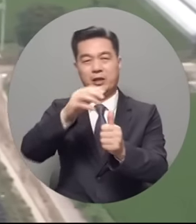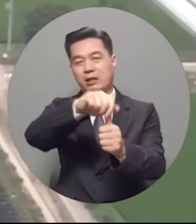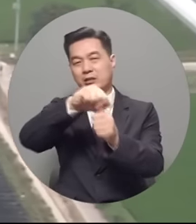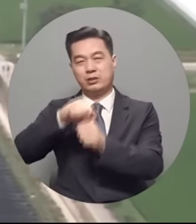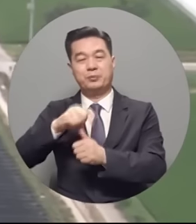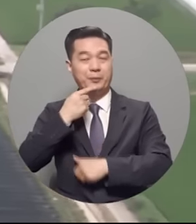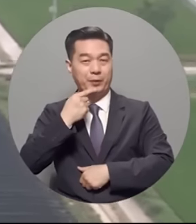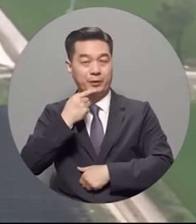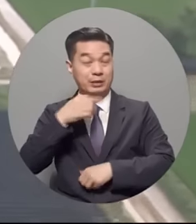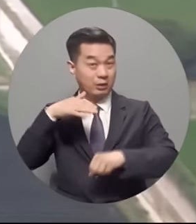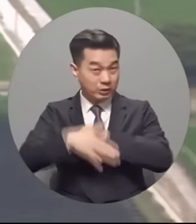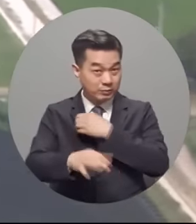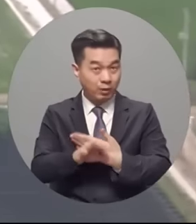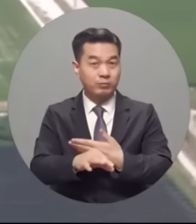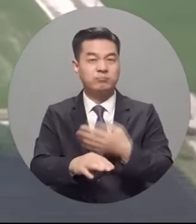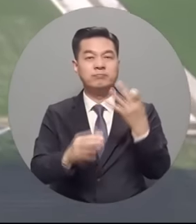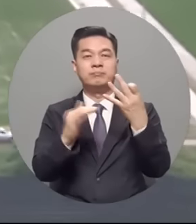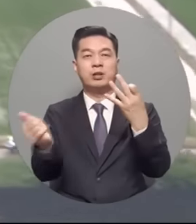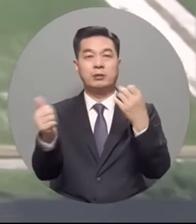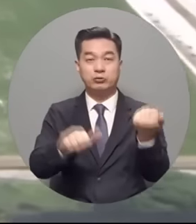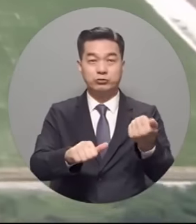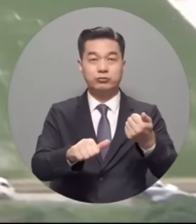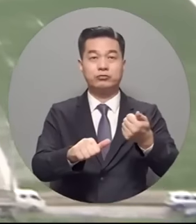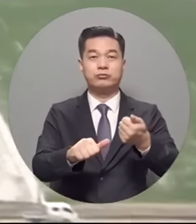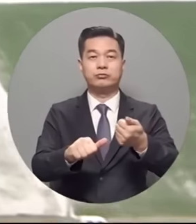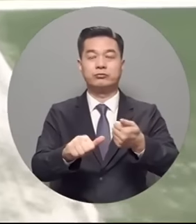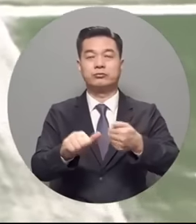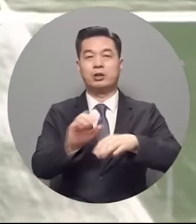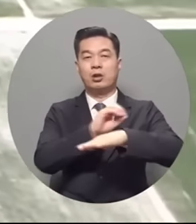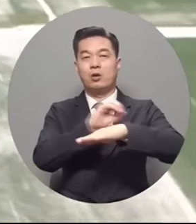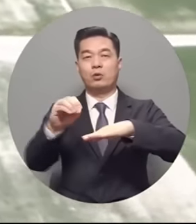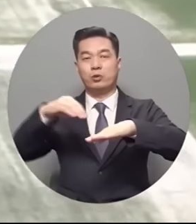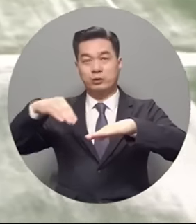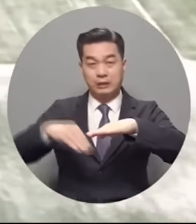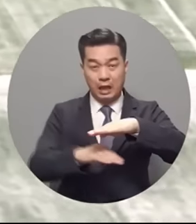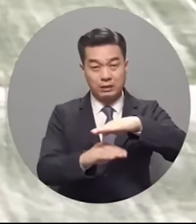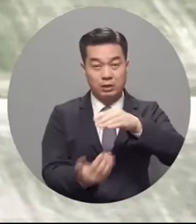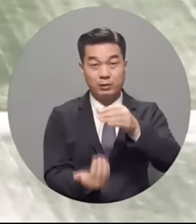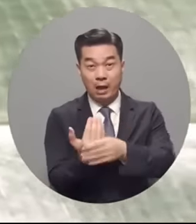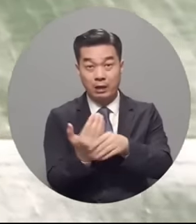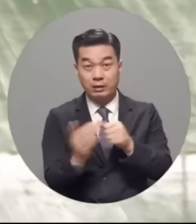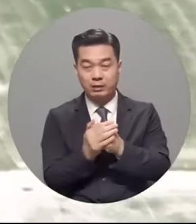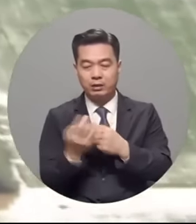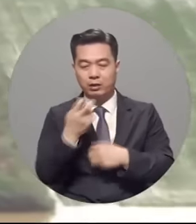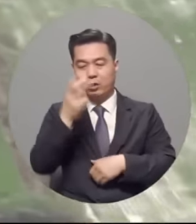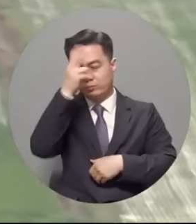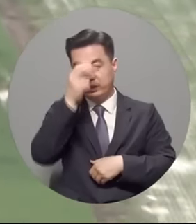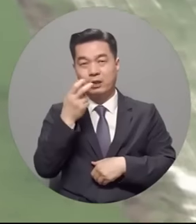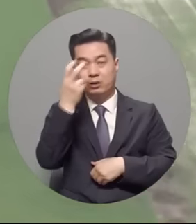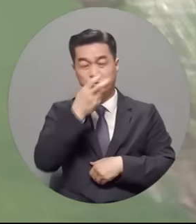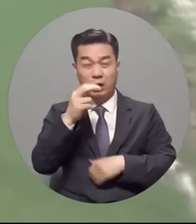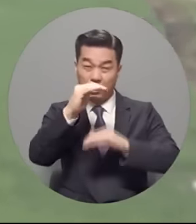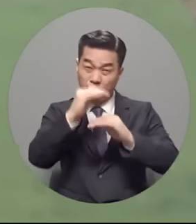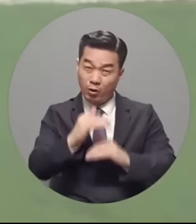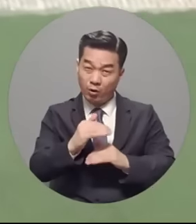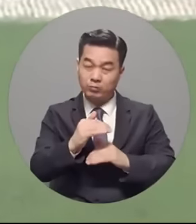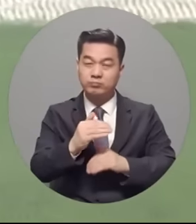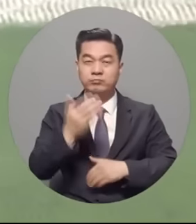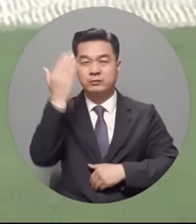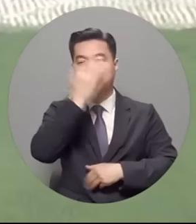논리라면 14명이 숨진 오송 지하차도 참사에서도 검찰 수사를 받고 있는 청주시와 충청북도의